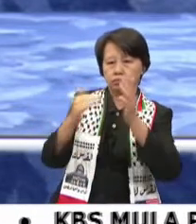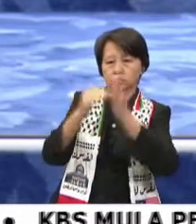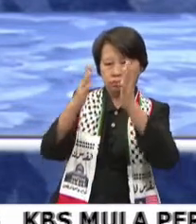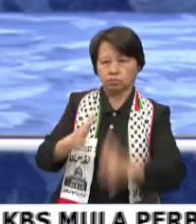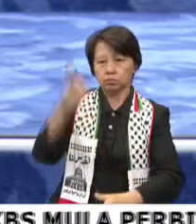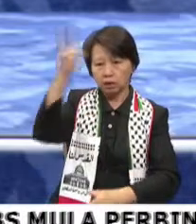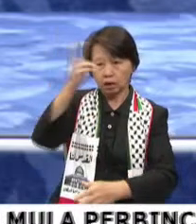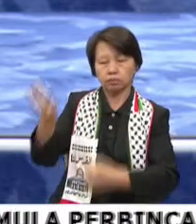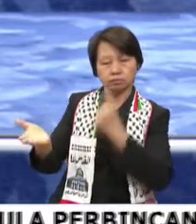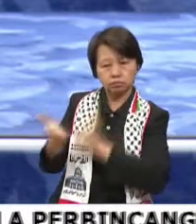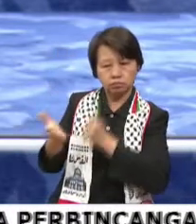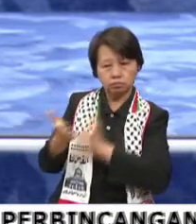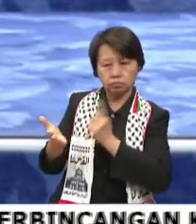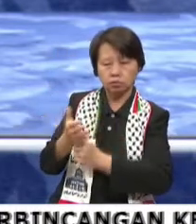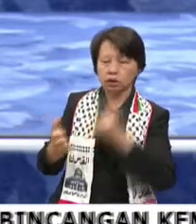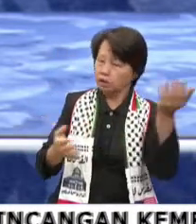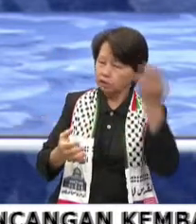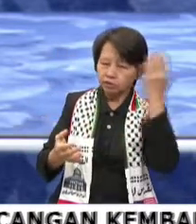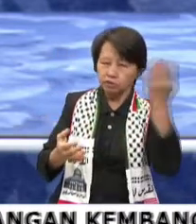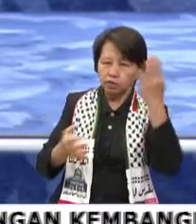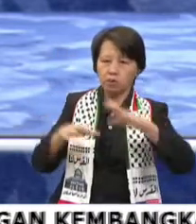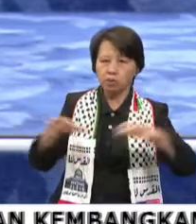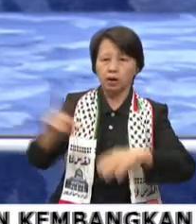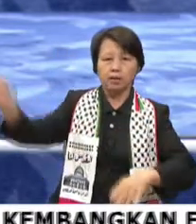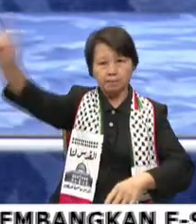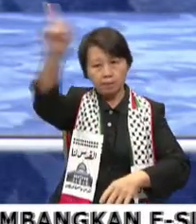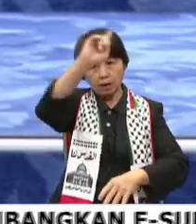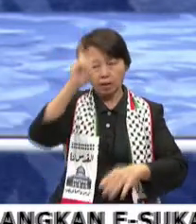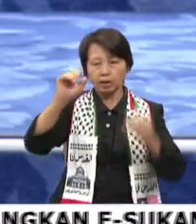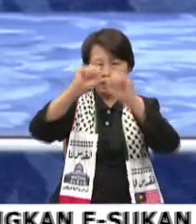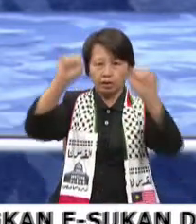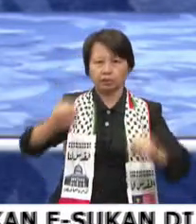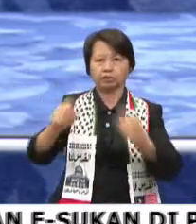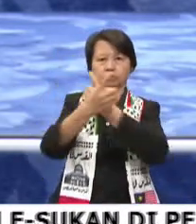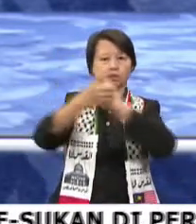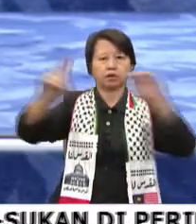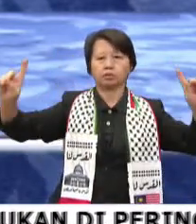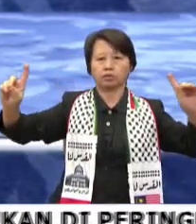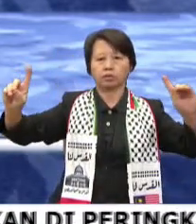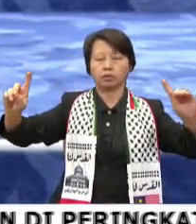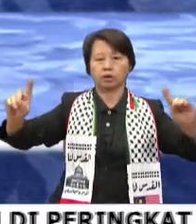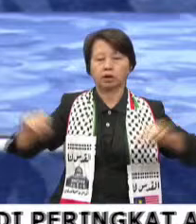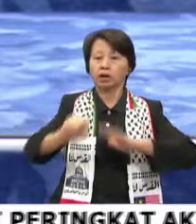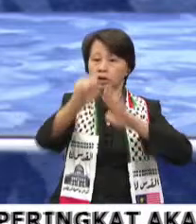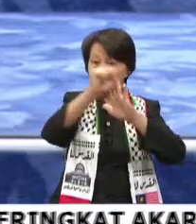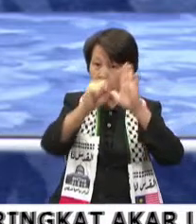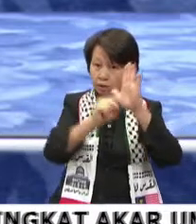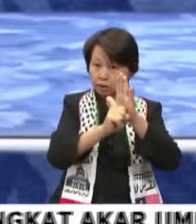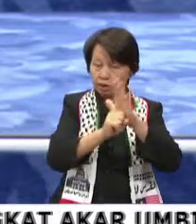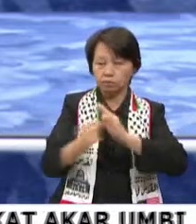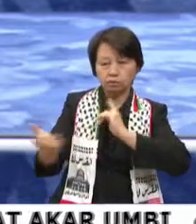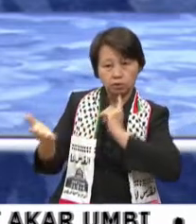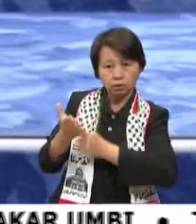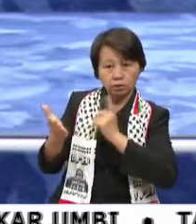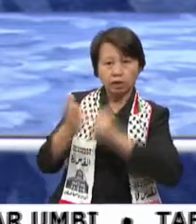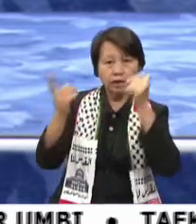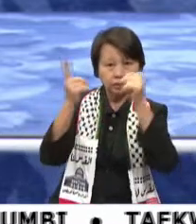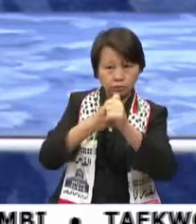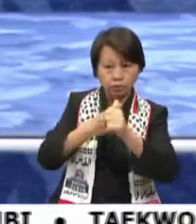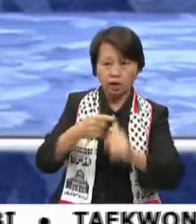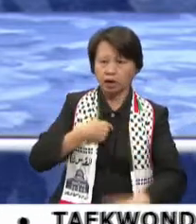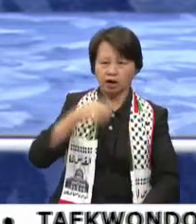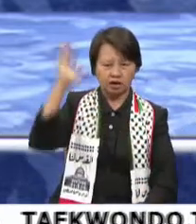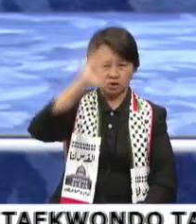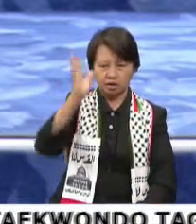kerajaan seperti lazim digunakan di mana-mana sistem demokrasi syarat-syarat itu runding dulu saya